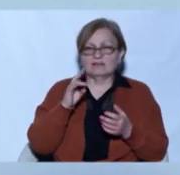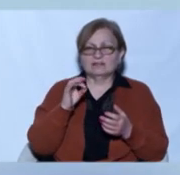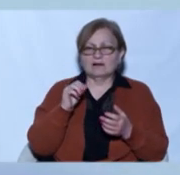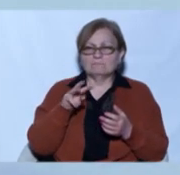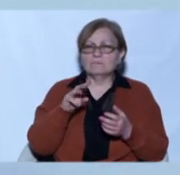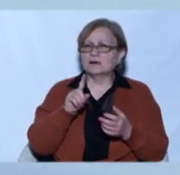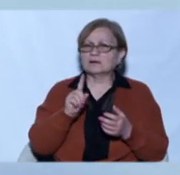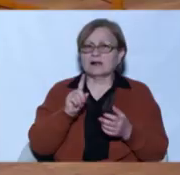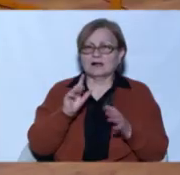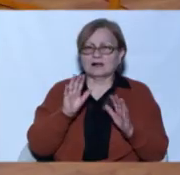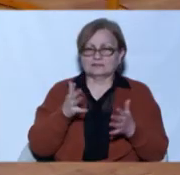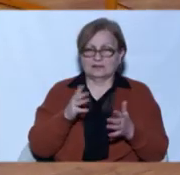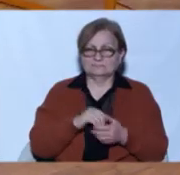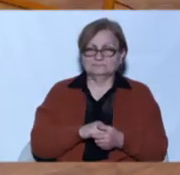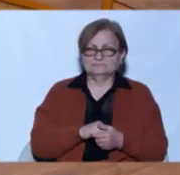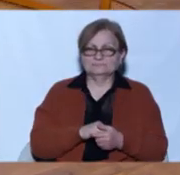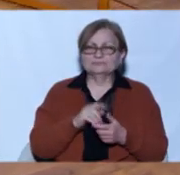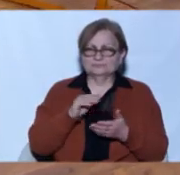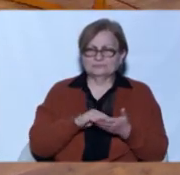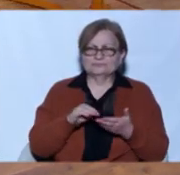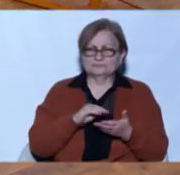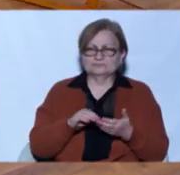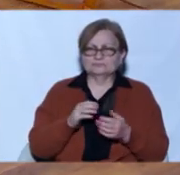თქვენ სახელმძღვანელოებში და ცხადია